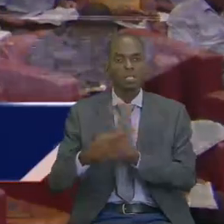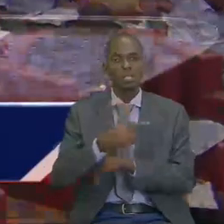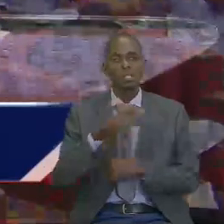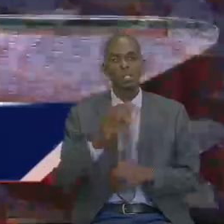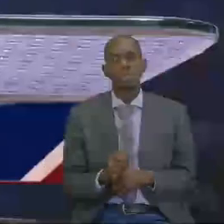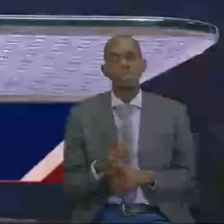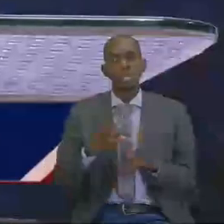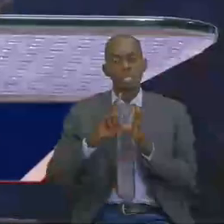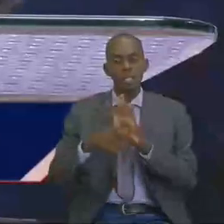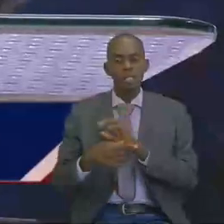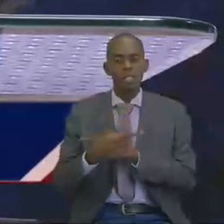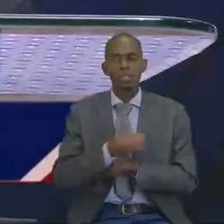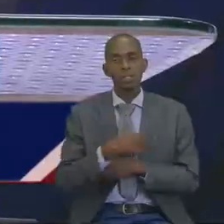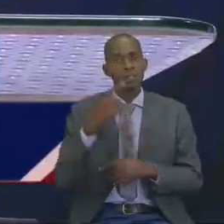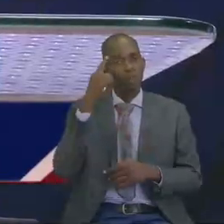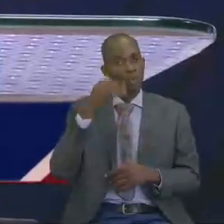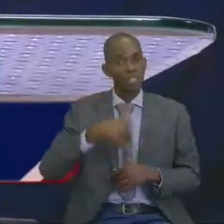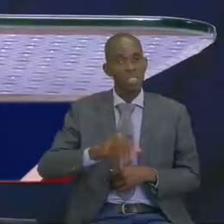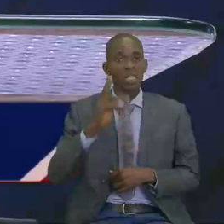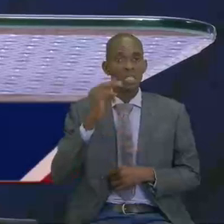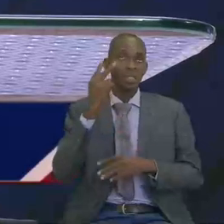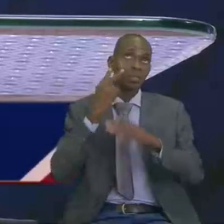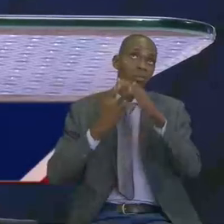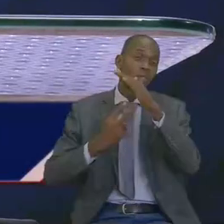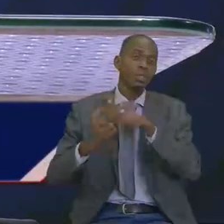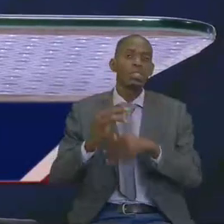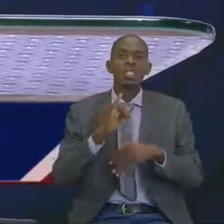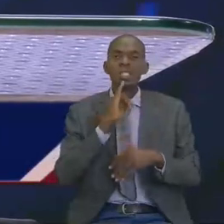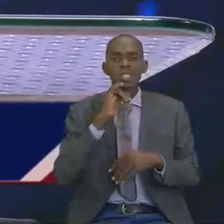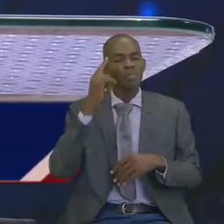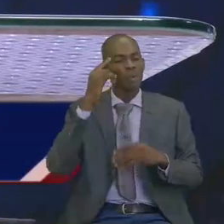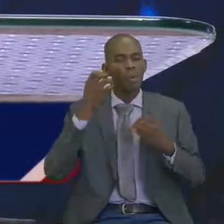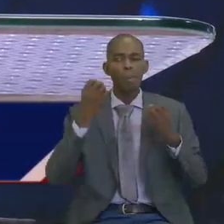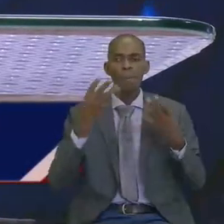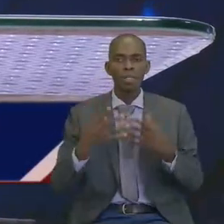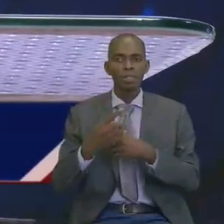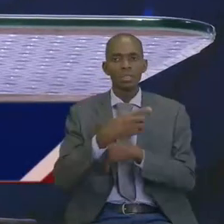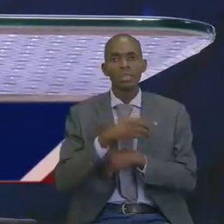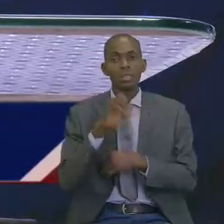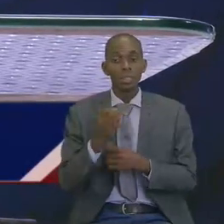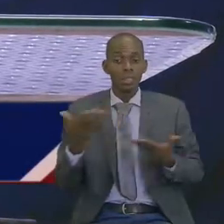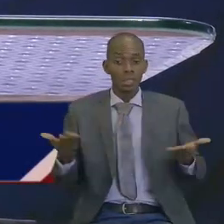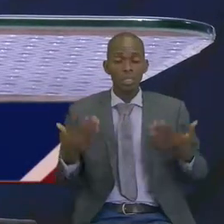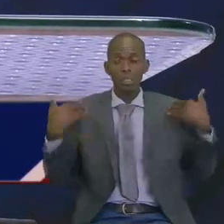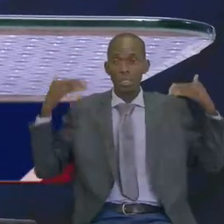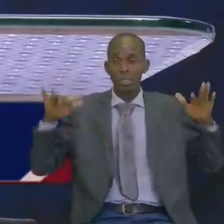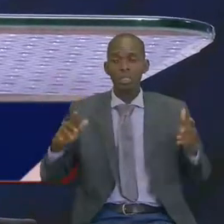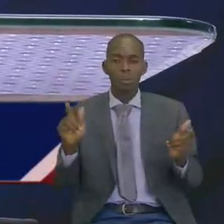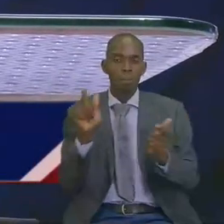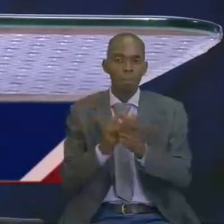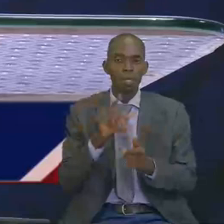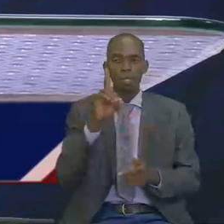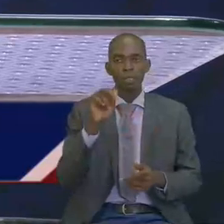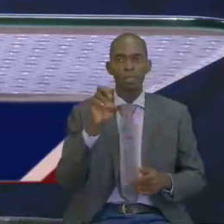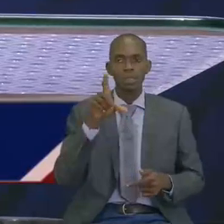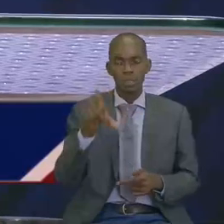temps. Car la vision concerne encore ces temps-là. Là, je disais à Daniel en une autre